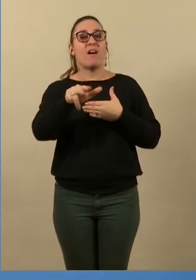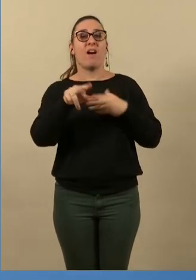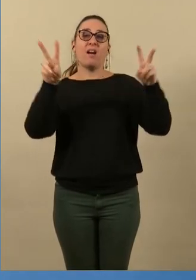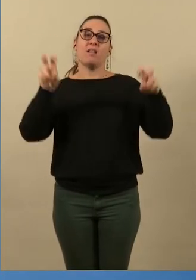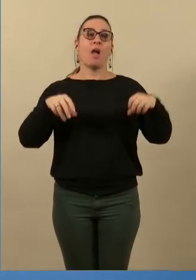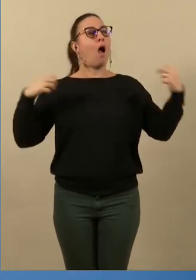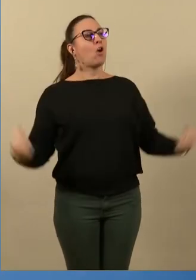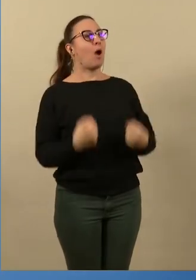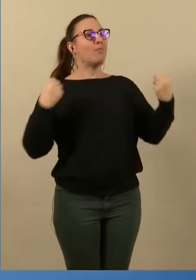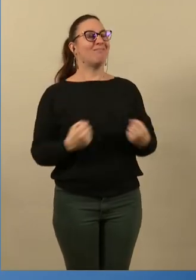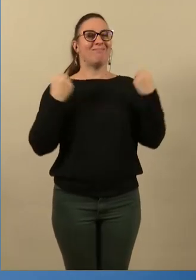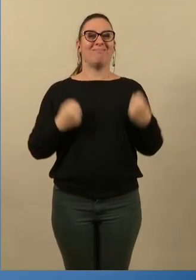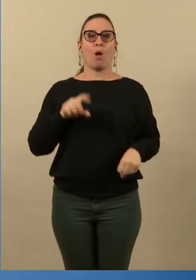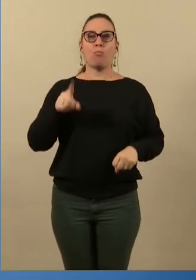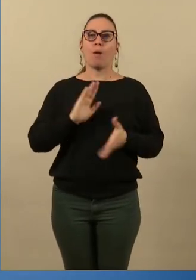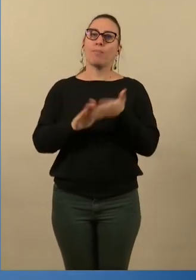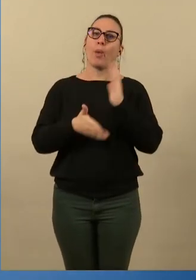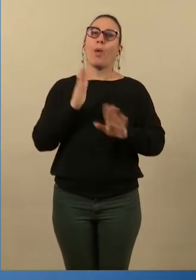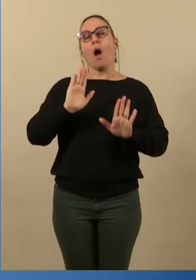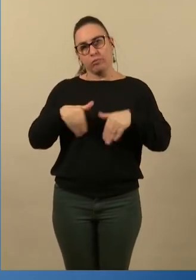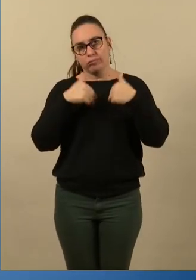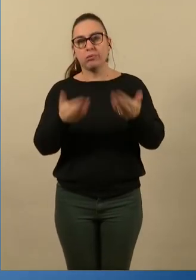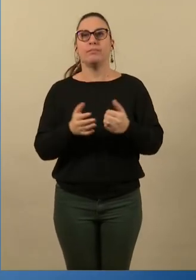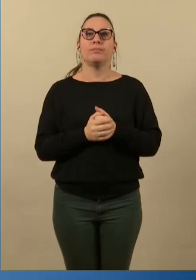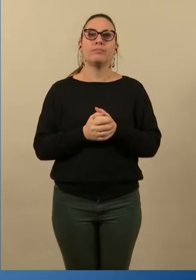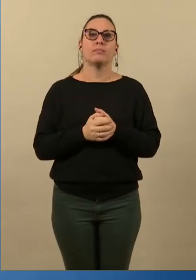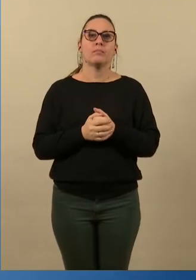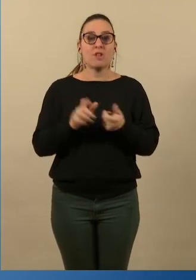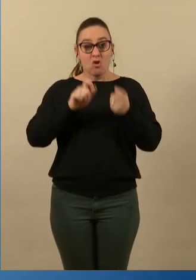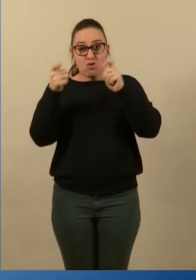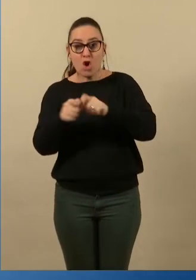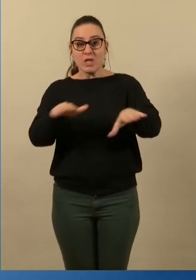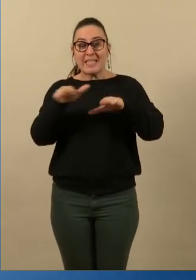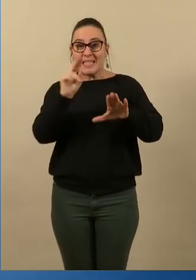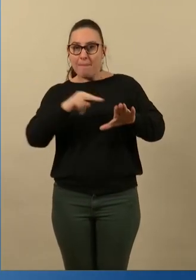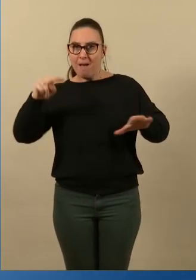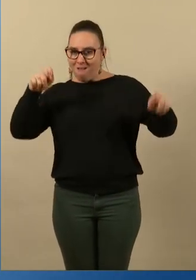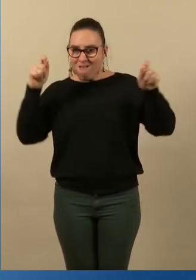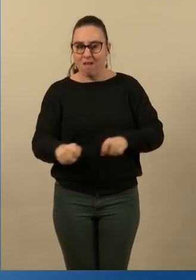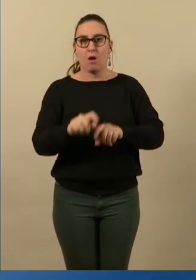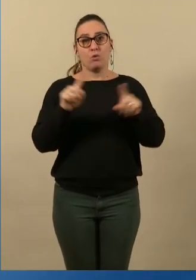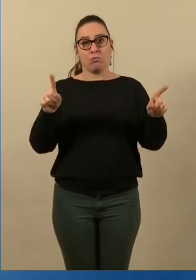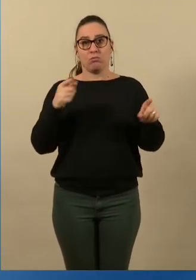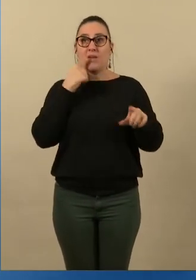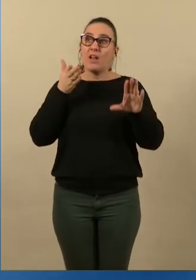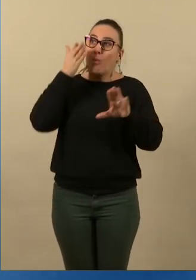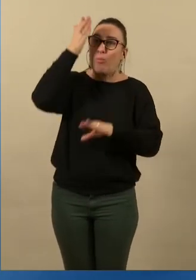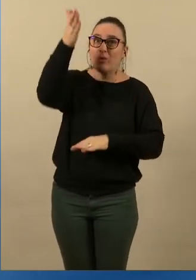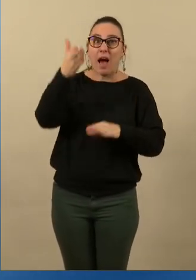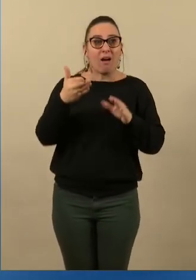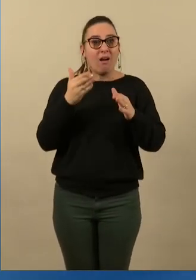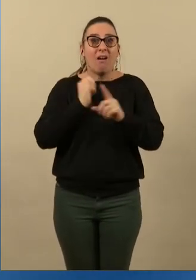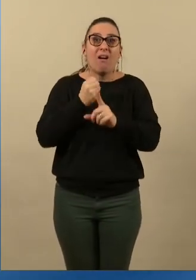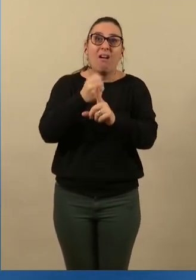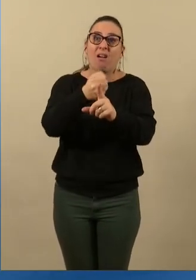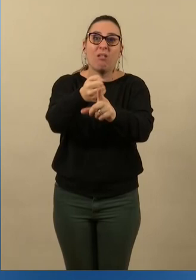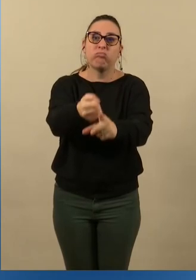communication sans réelle approche systématique systémique pardon et donc probablement sans lendemain enfin si